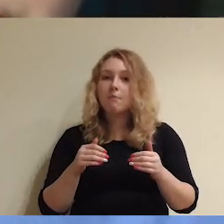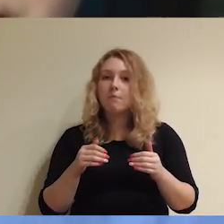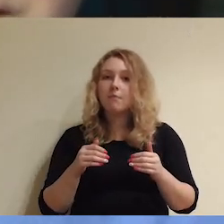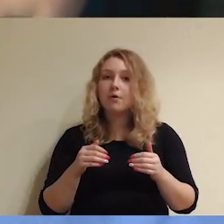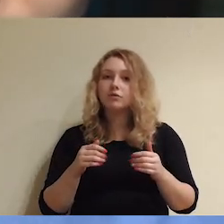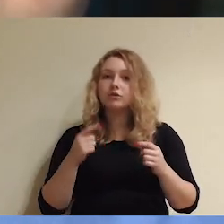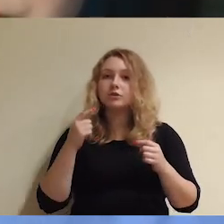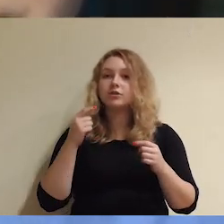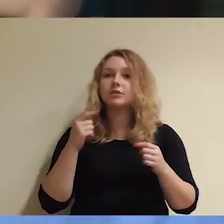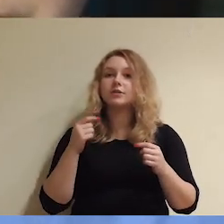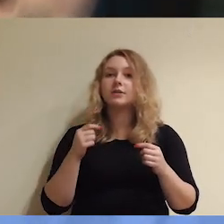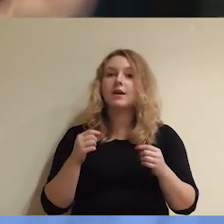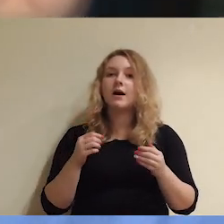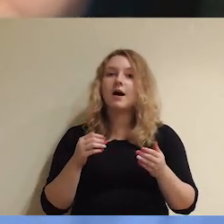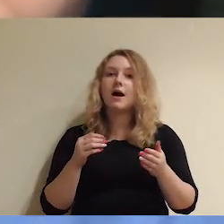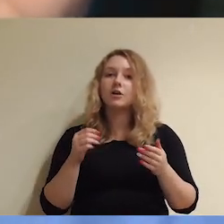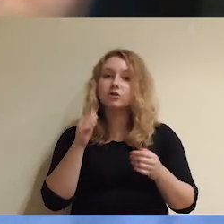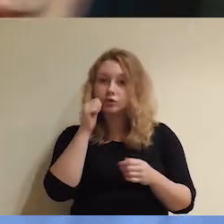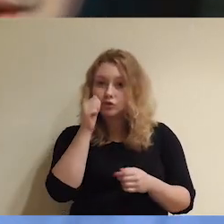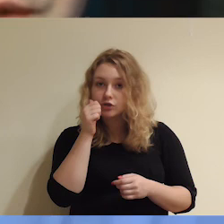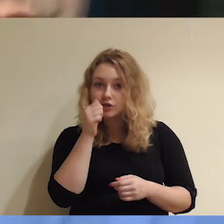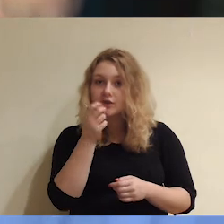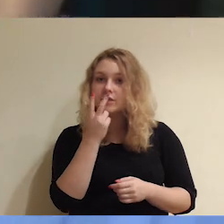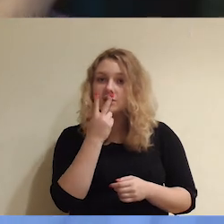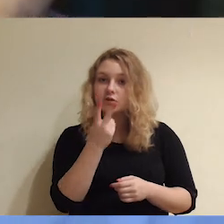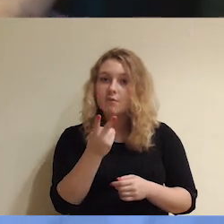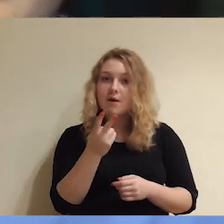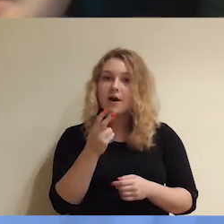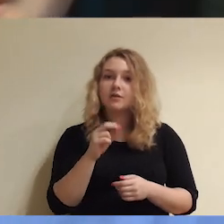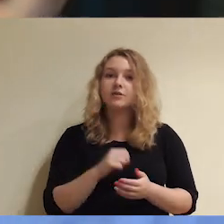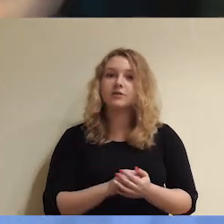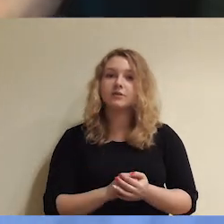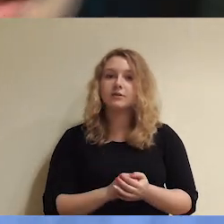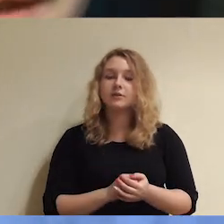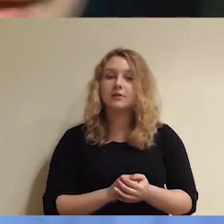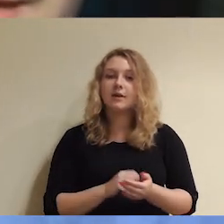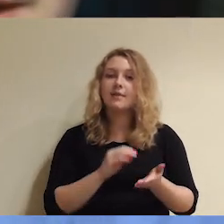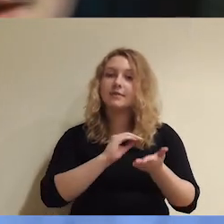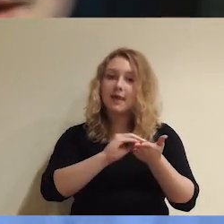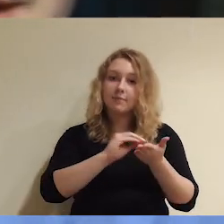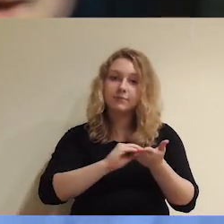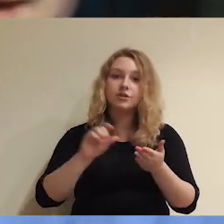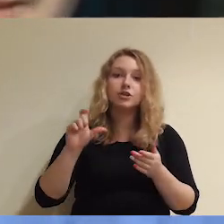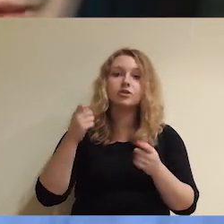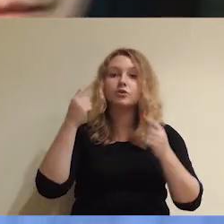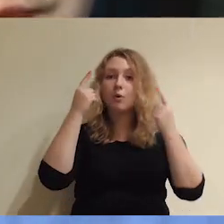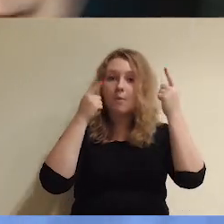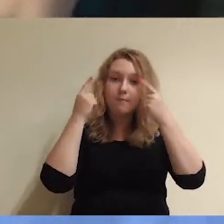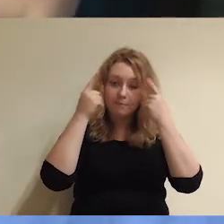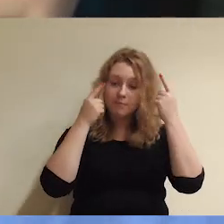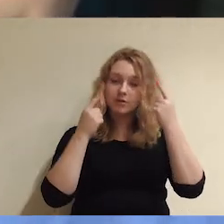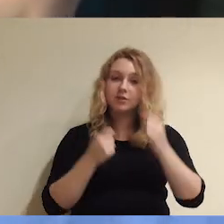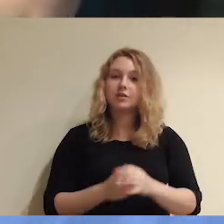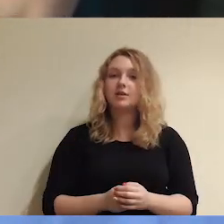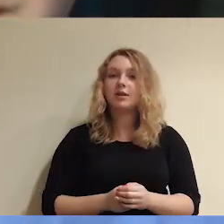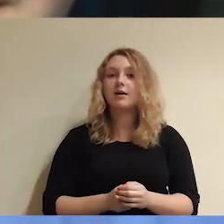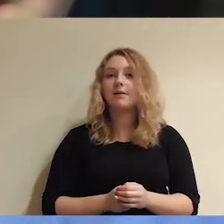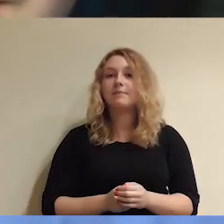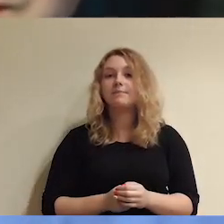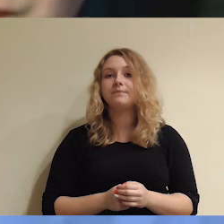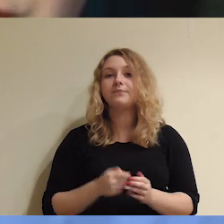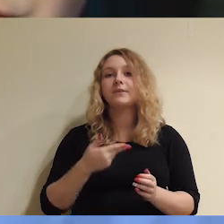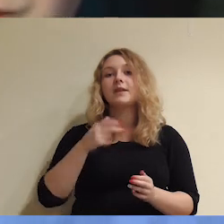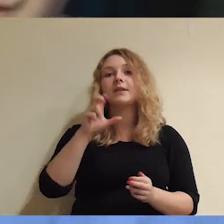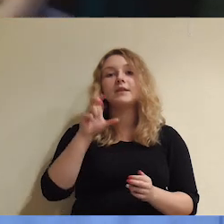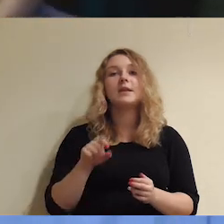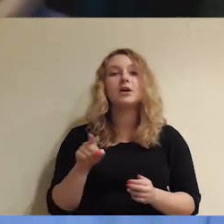codziennie, przeczytam i po prostu dam znać, skomentuję, udostępnię, jakoś dam znać. Napiszę, co myślę, jak